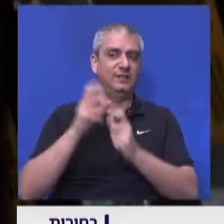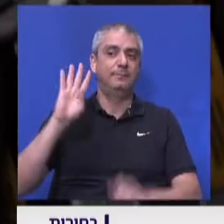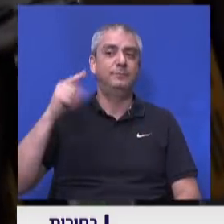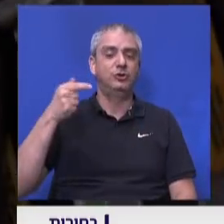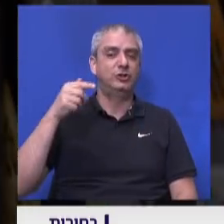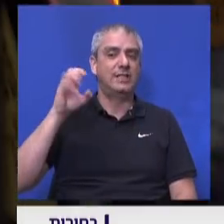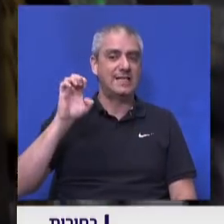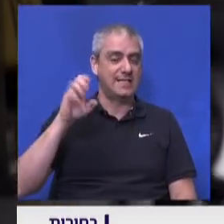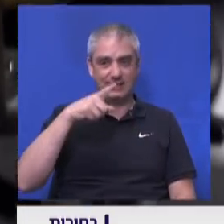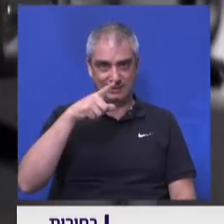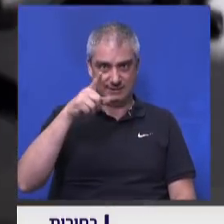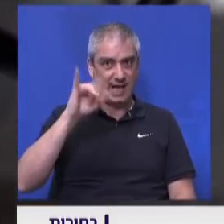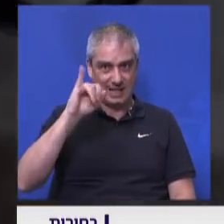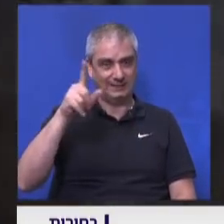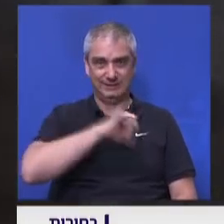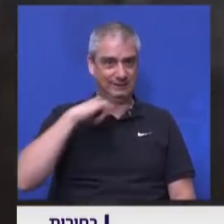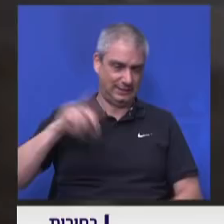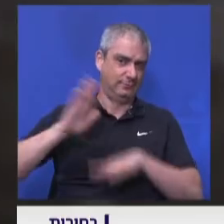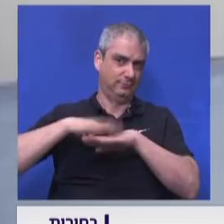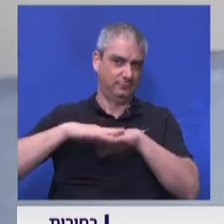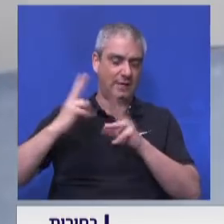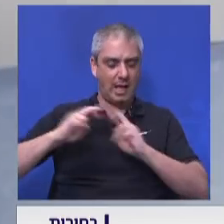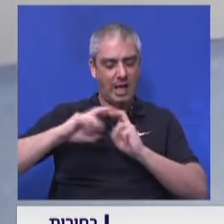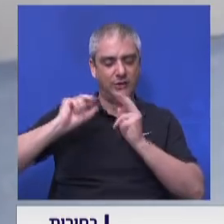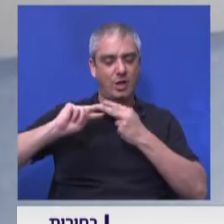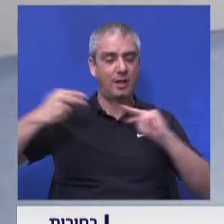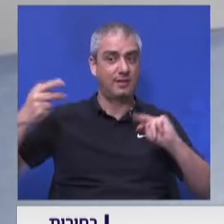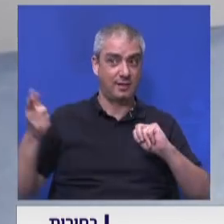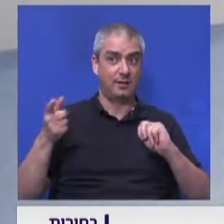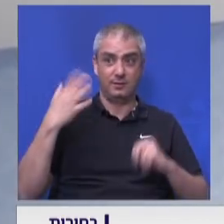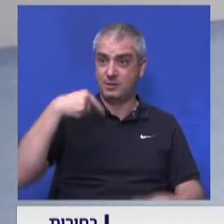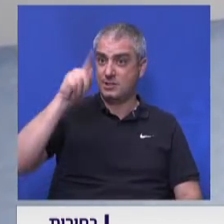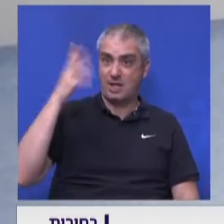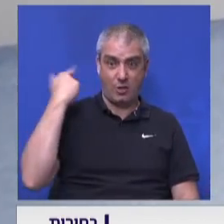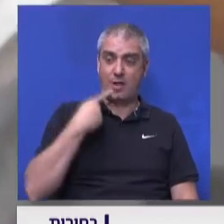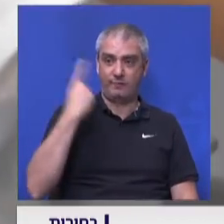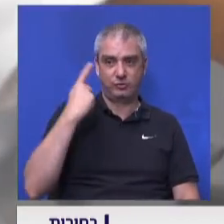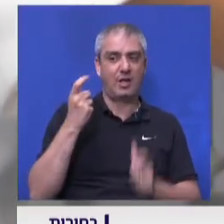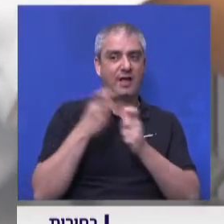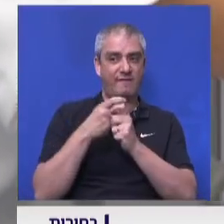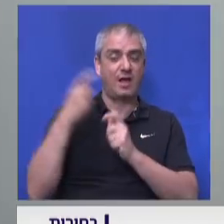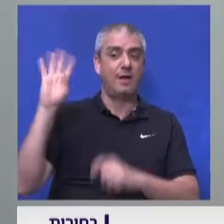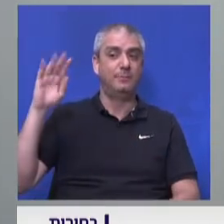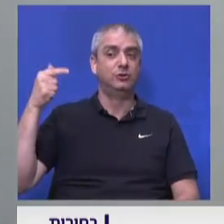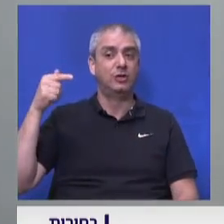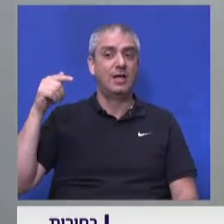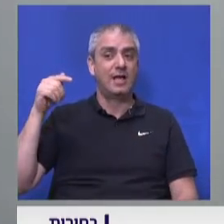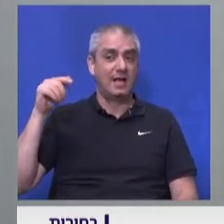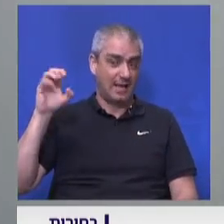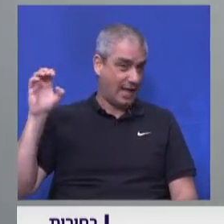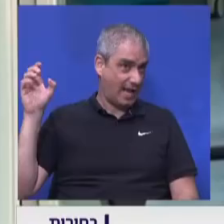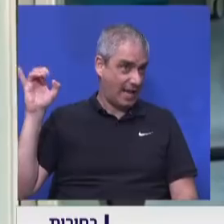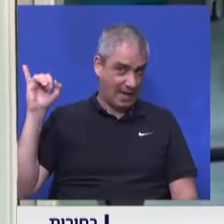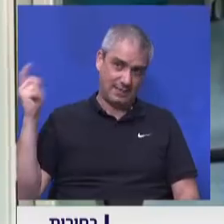הסינית, שגם היא מתמחה בחקר DNA. בינואר שנה שעברה פנתה חברת BGI אל 8genomics בעניין וירוס